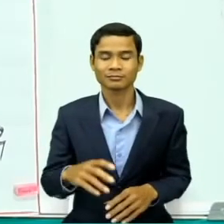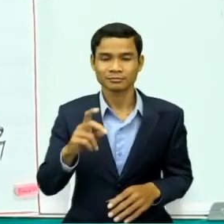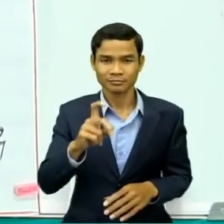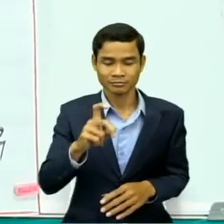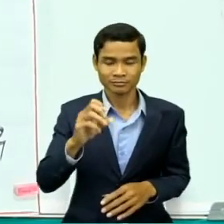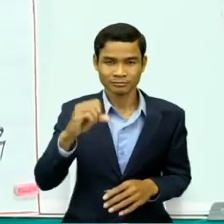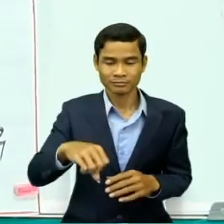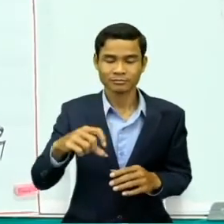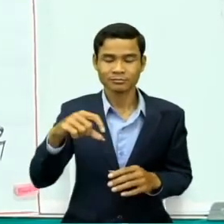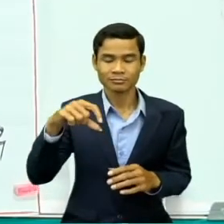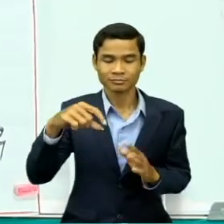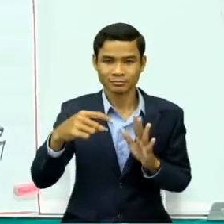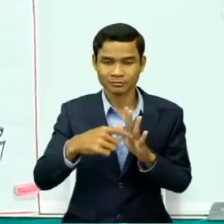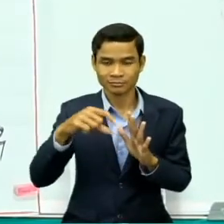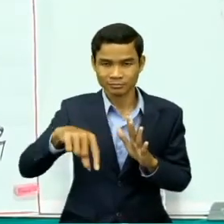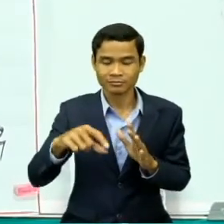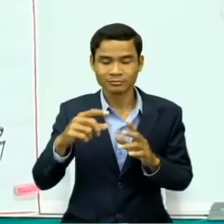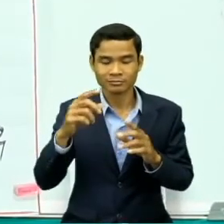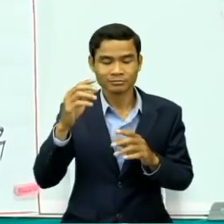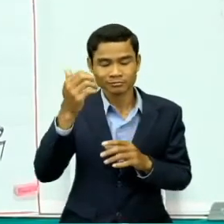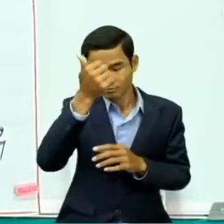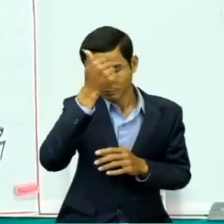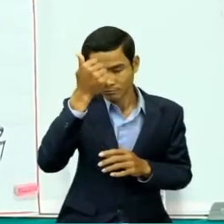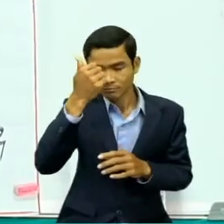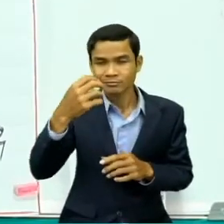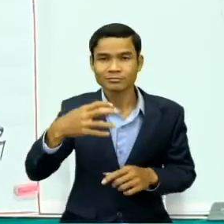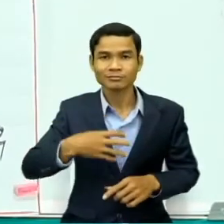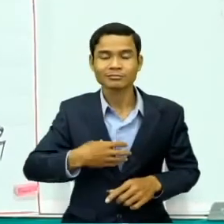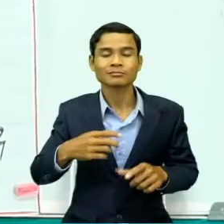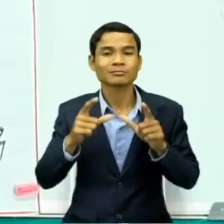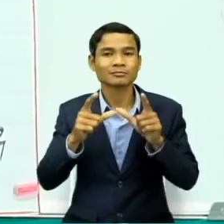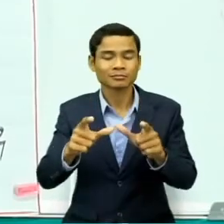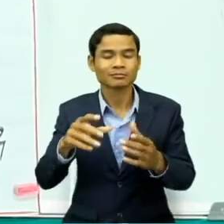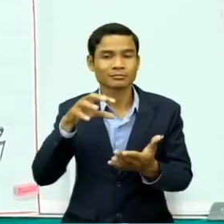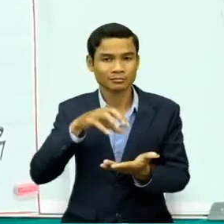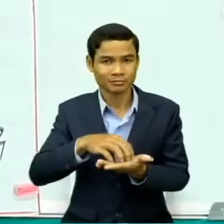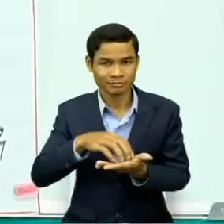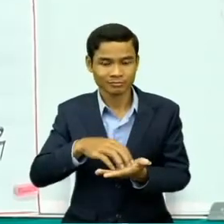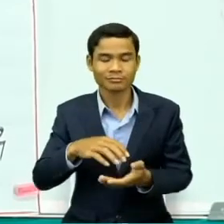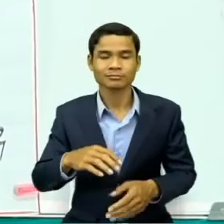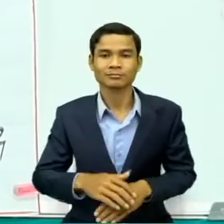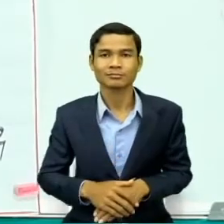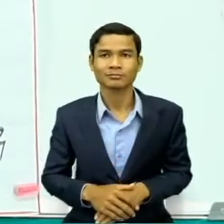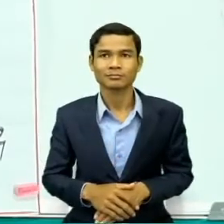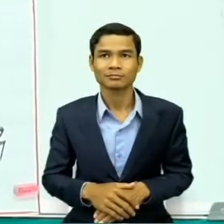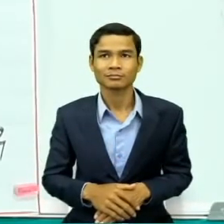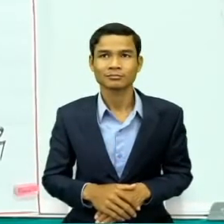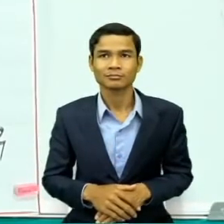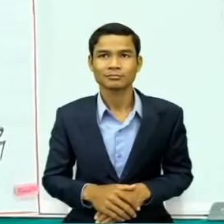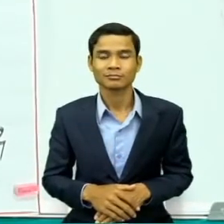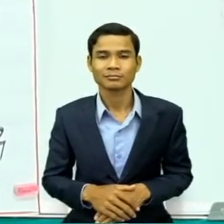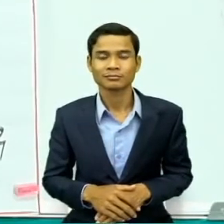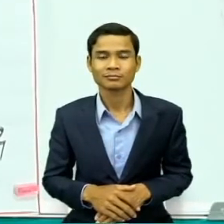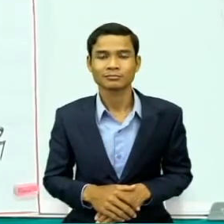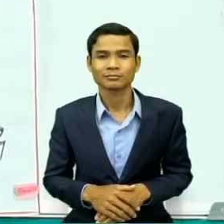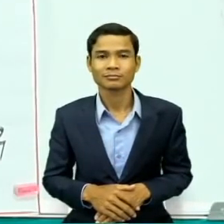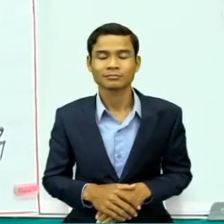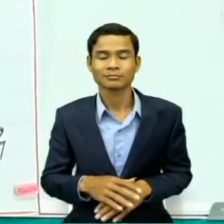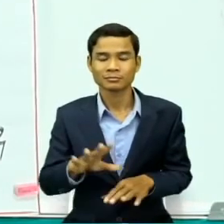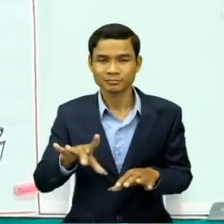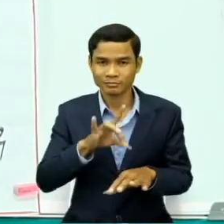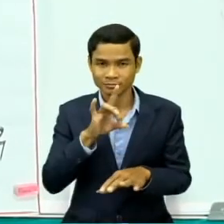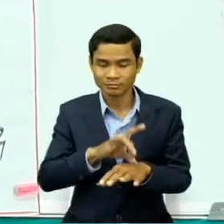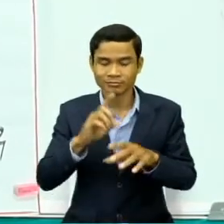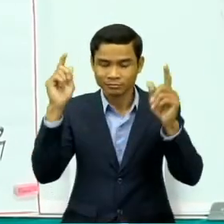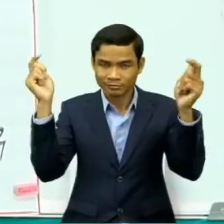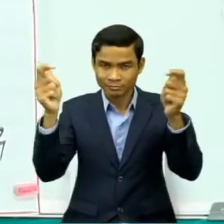plok nấc phnọc chong tới phnom penh chá phê